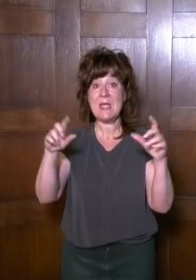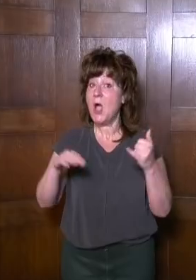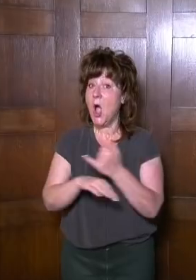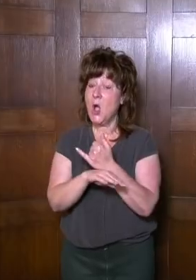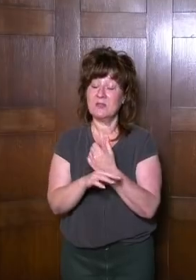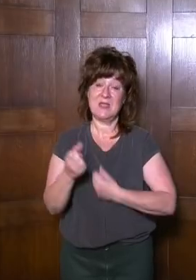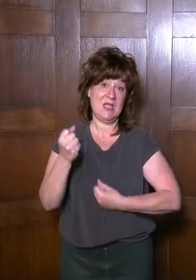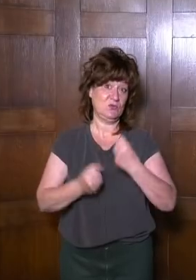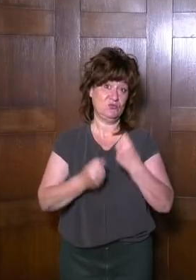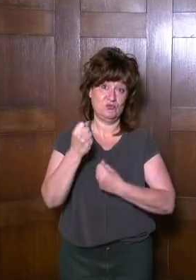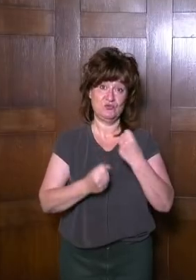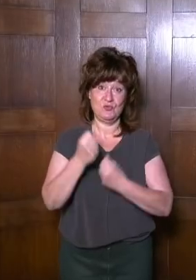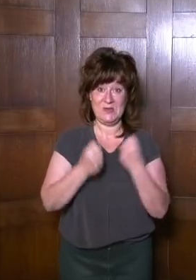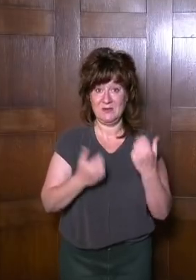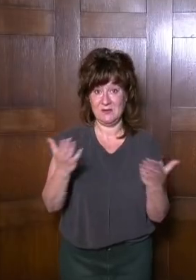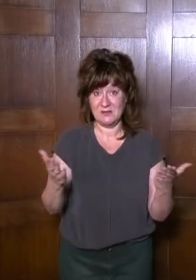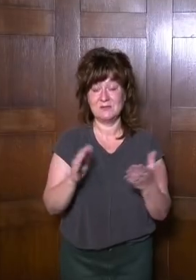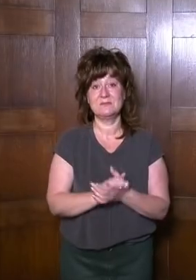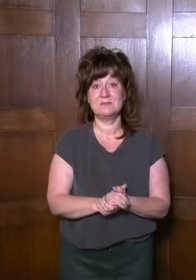schwer.